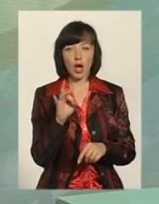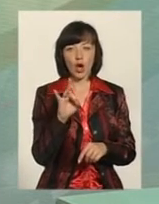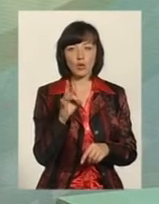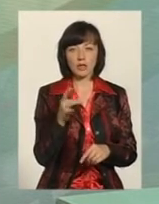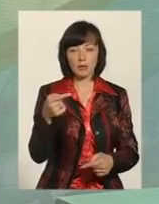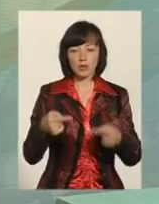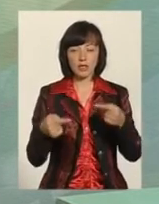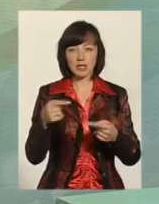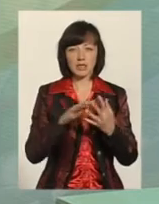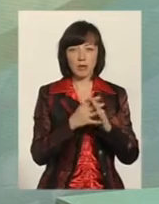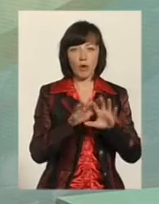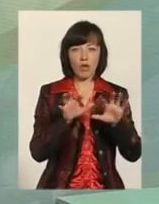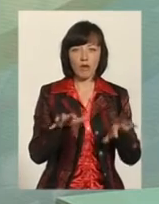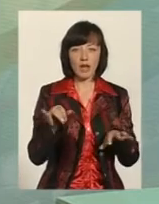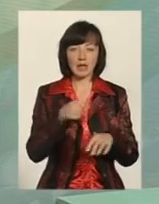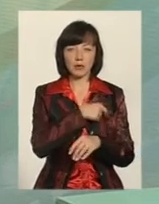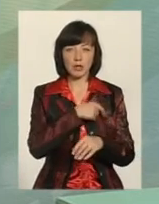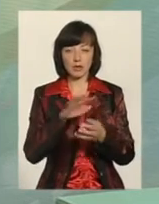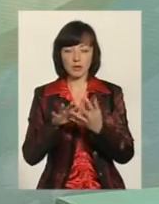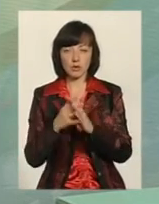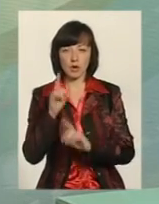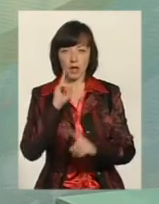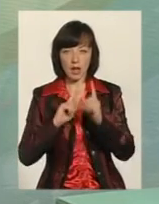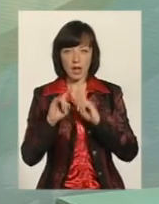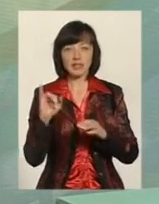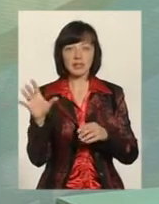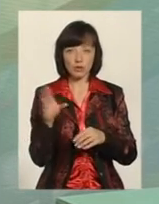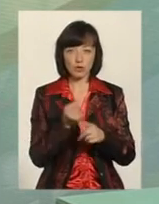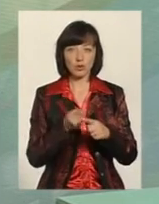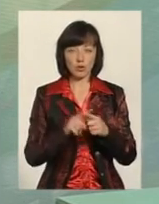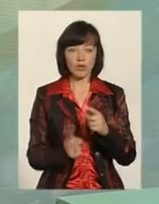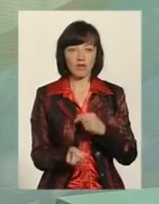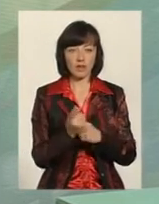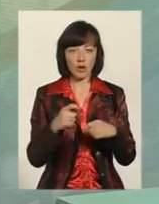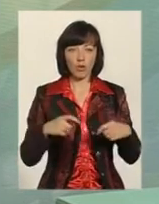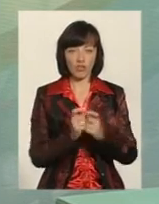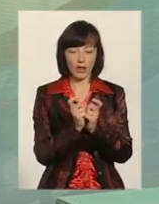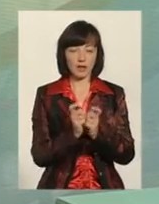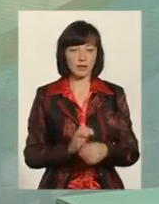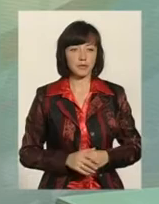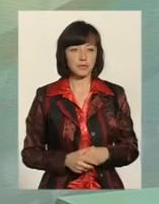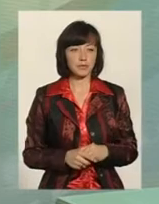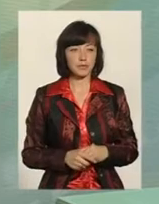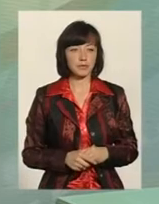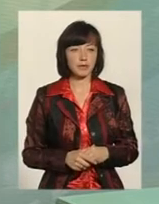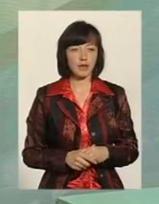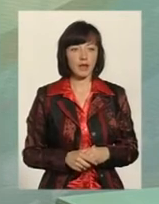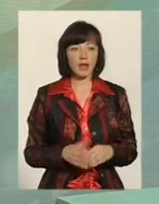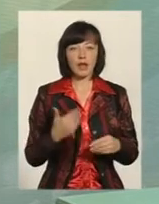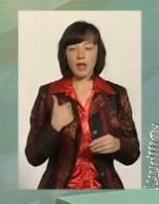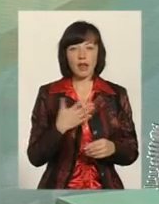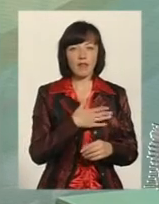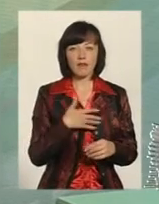між сільським головою і депутатами сільської ради. І з цього всього виник весь конфлікт. Тобто, я не волів